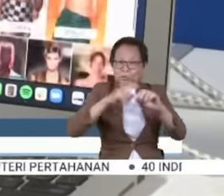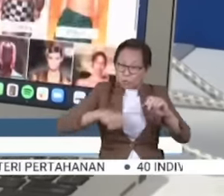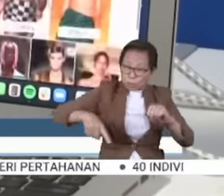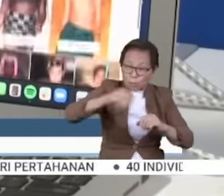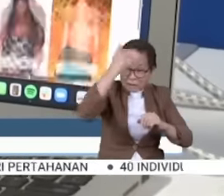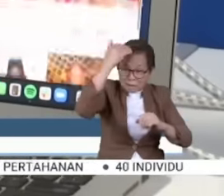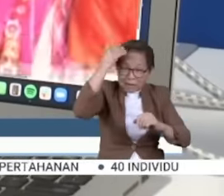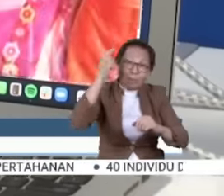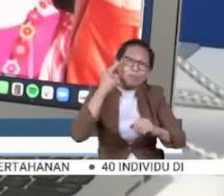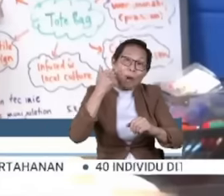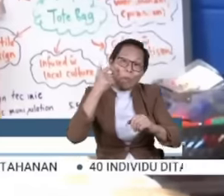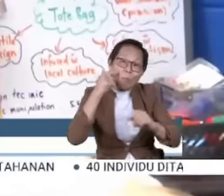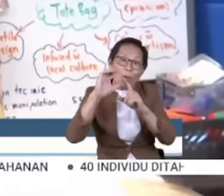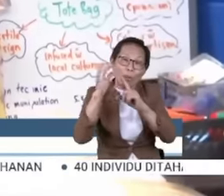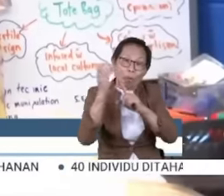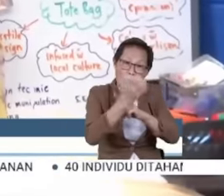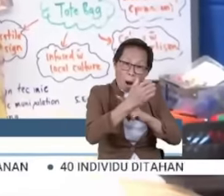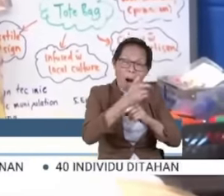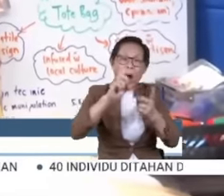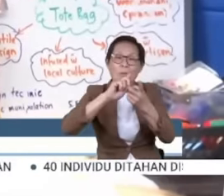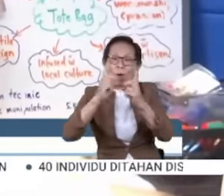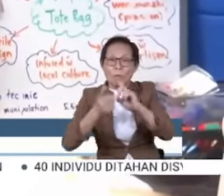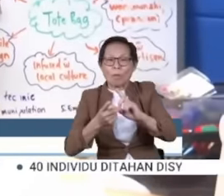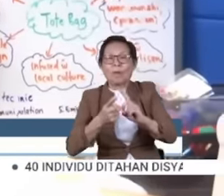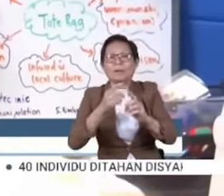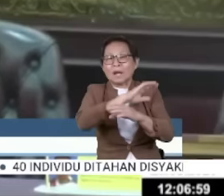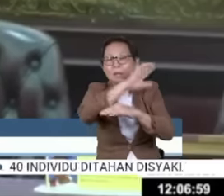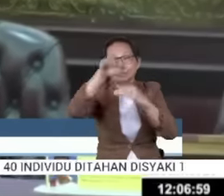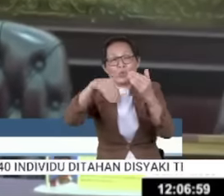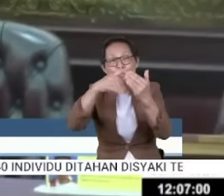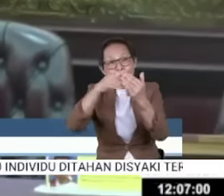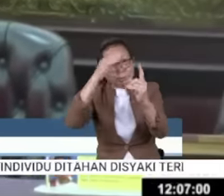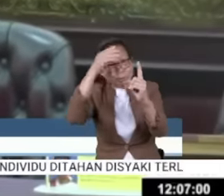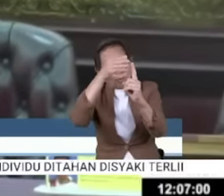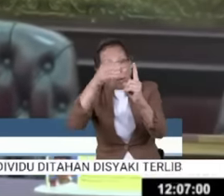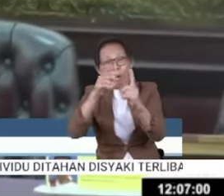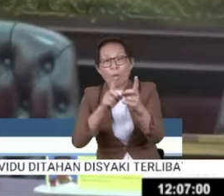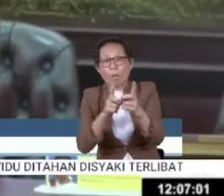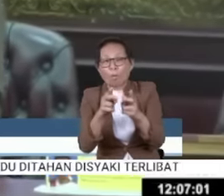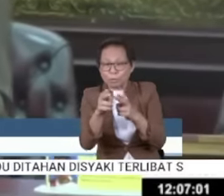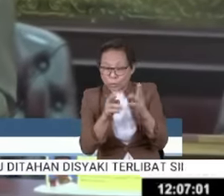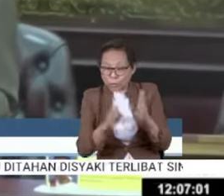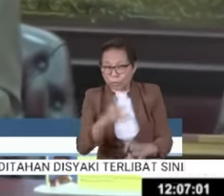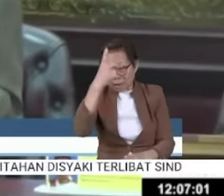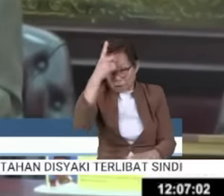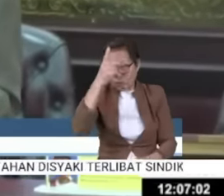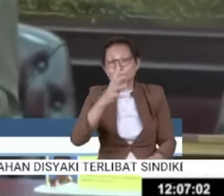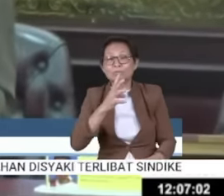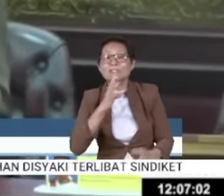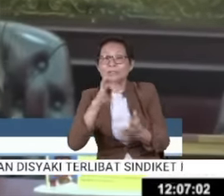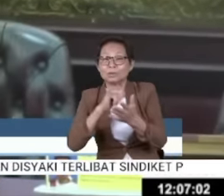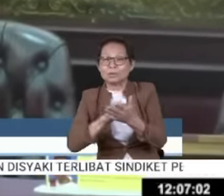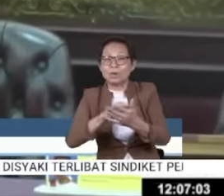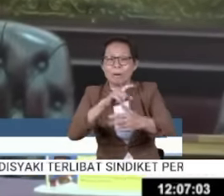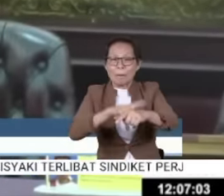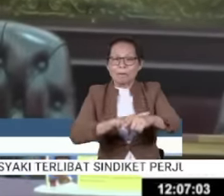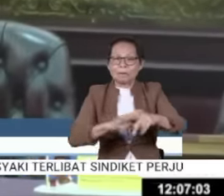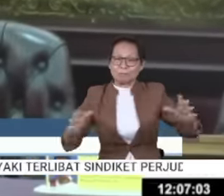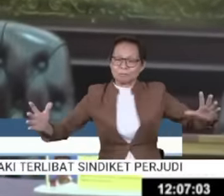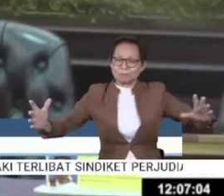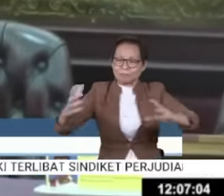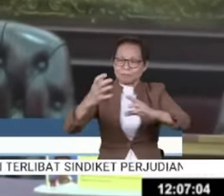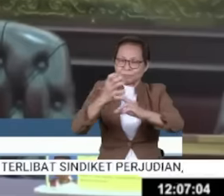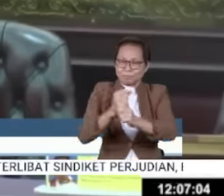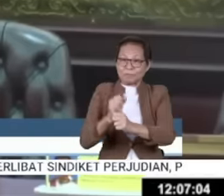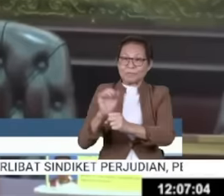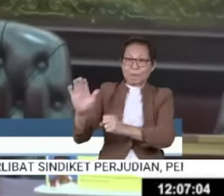kalangan Usahawan belia dalam semua aspek kehusanan Datuk Suri Abdul Karim berkata demikian semasa sesi penggulungan